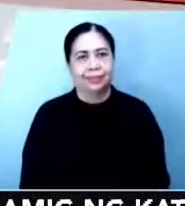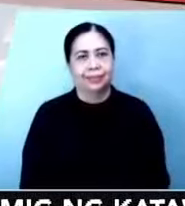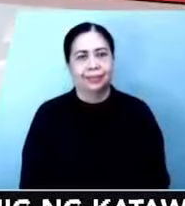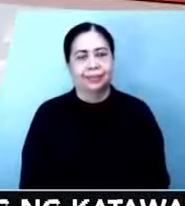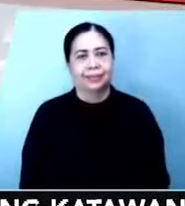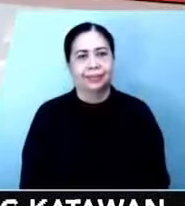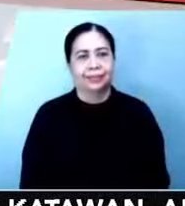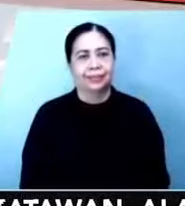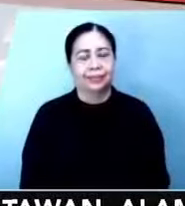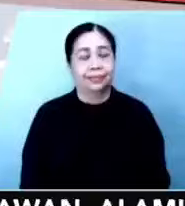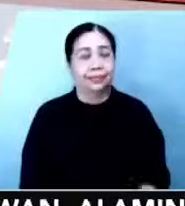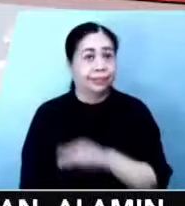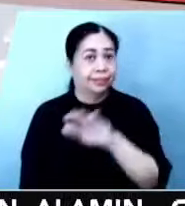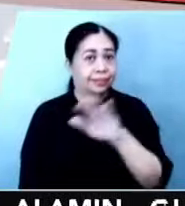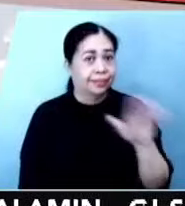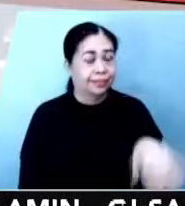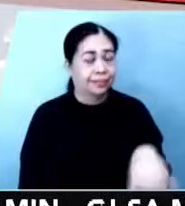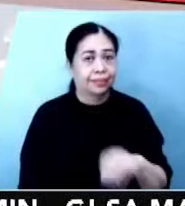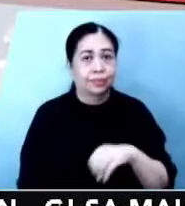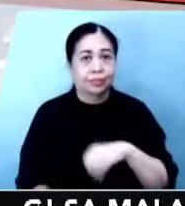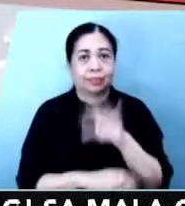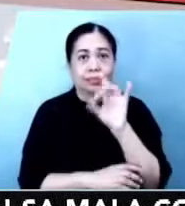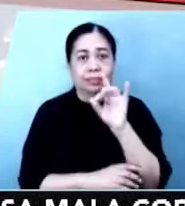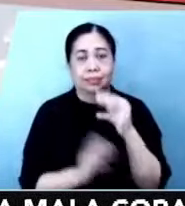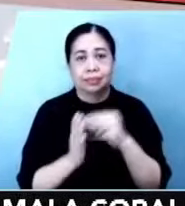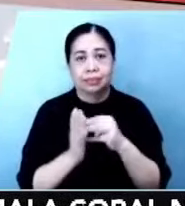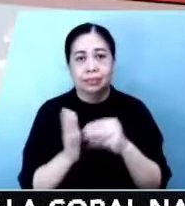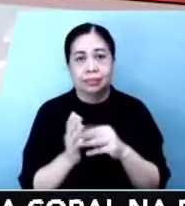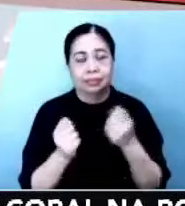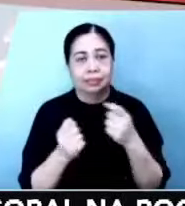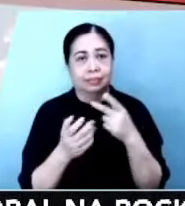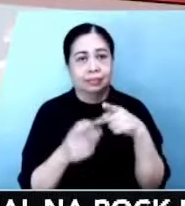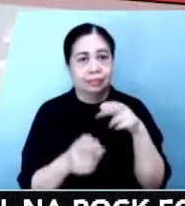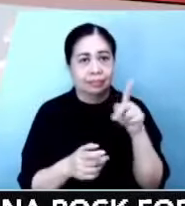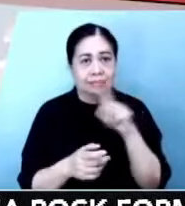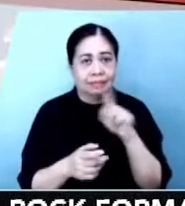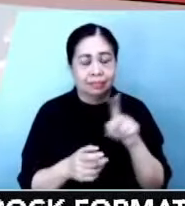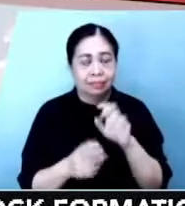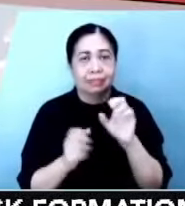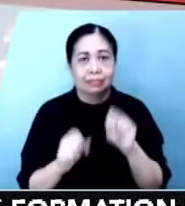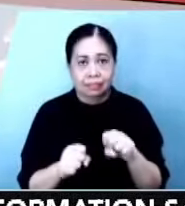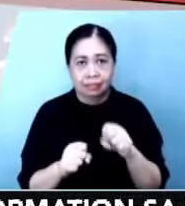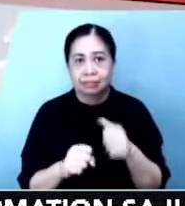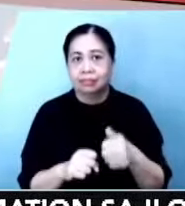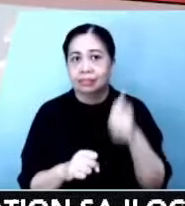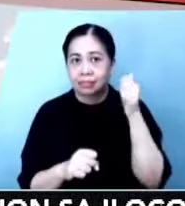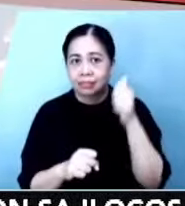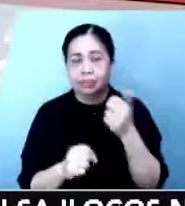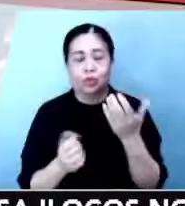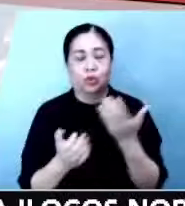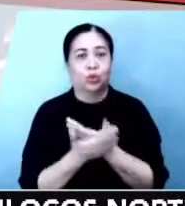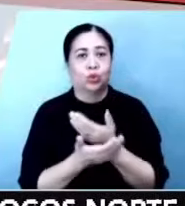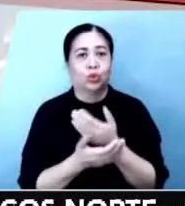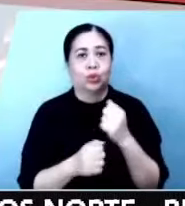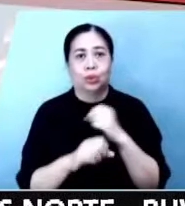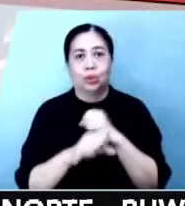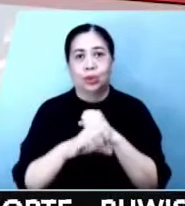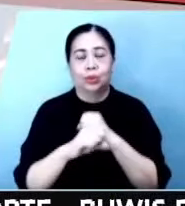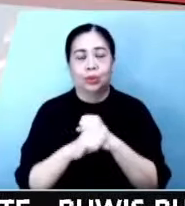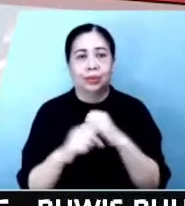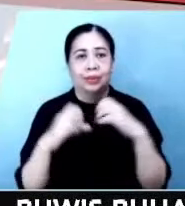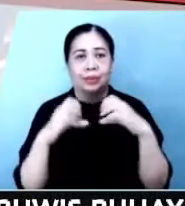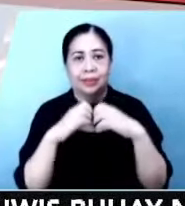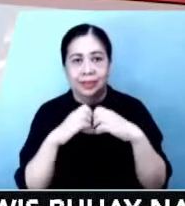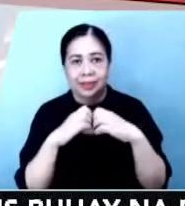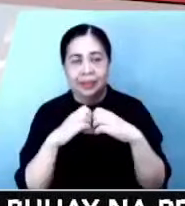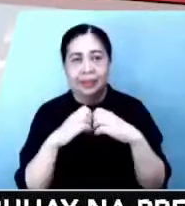Mga kapuso, over 8 million pesos worth of prizes ang pwede ninyong mapanalunan sa bagong promo ng GMA na Kapuso Big